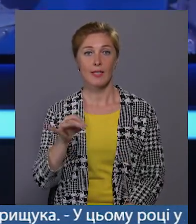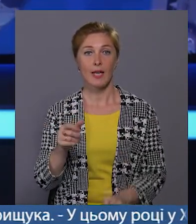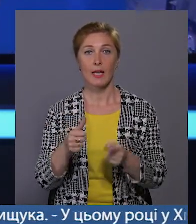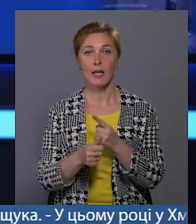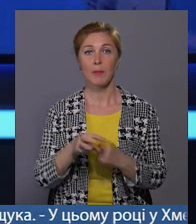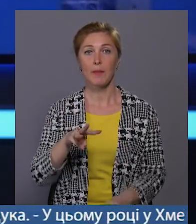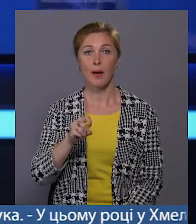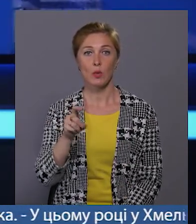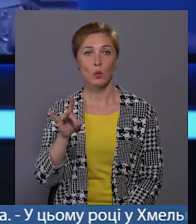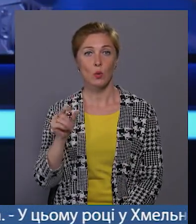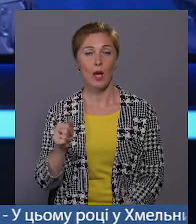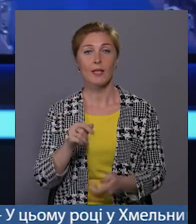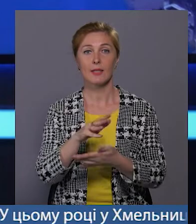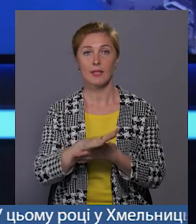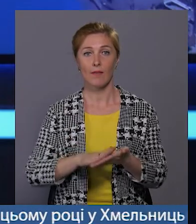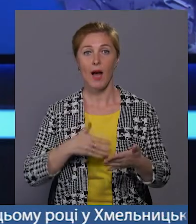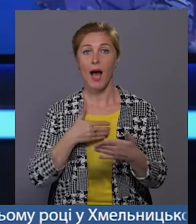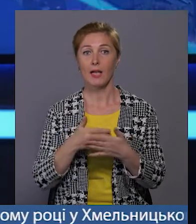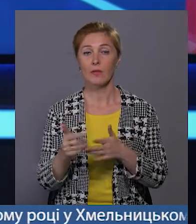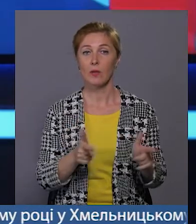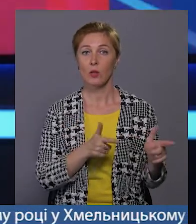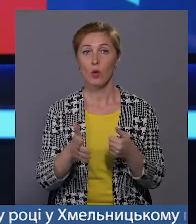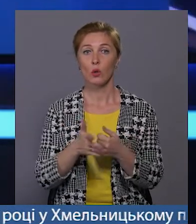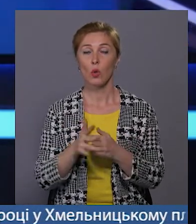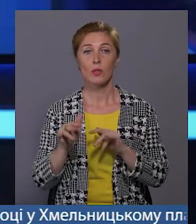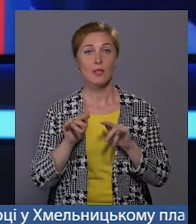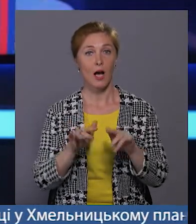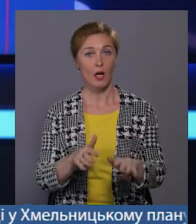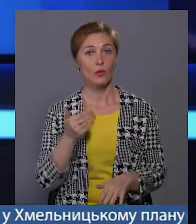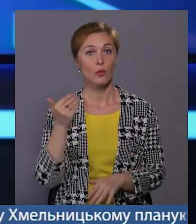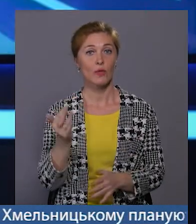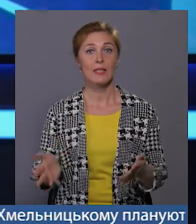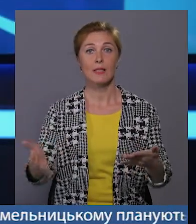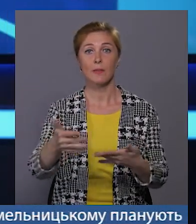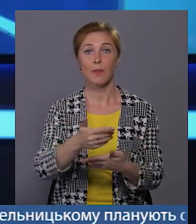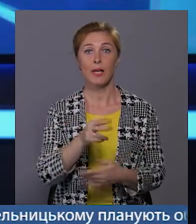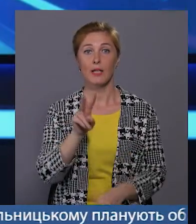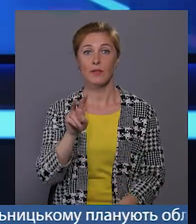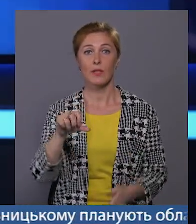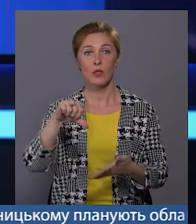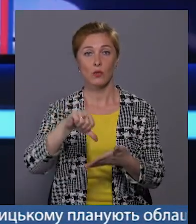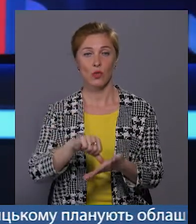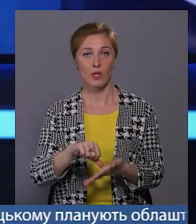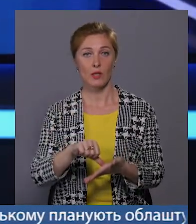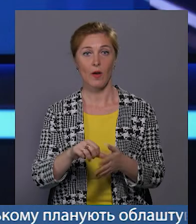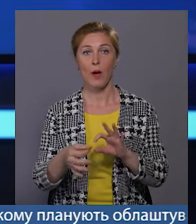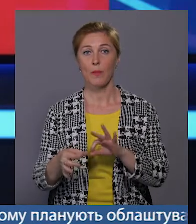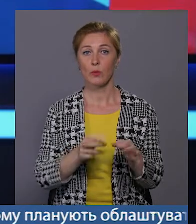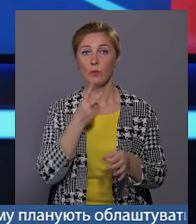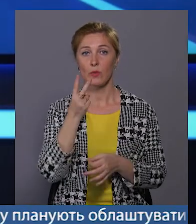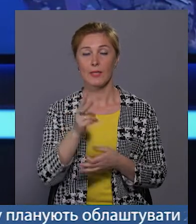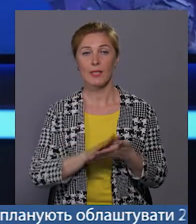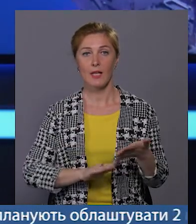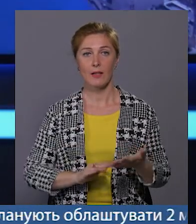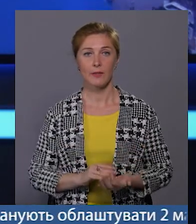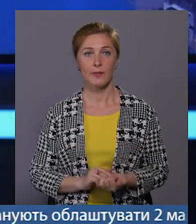імені Артема Мазура триває активна підготовка до заходу. Він збере майже 200 учасників. Подробиці у сюжеті